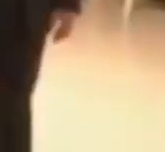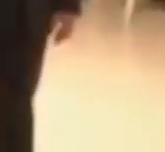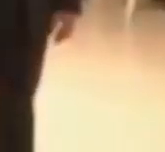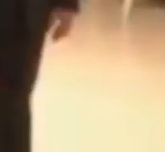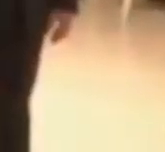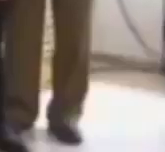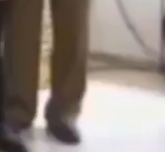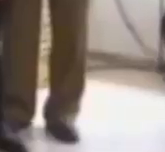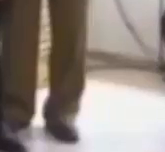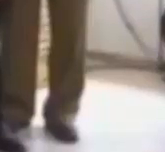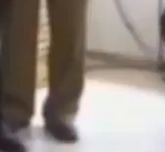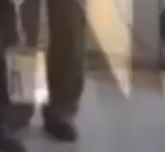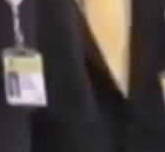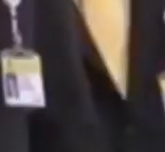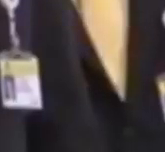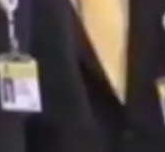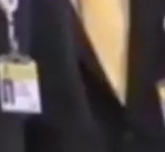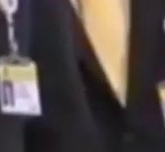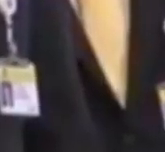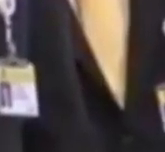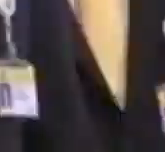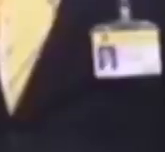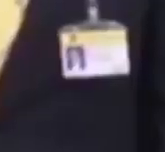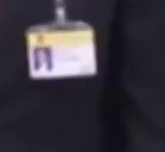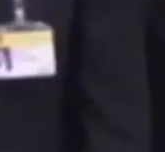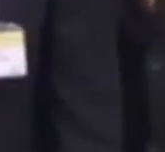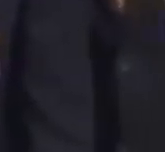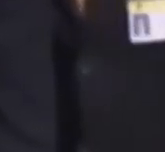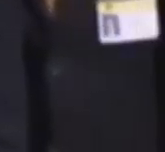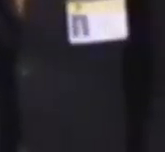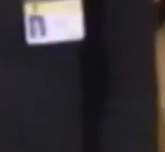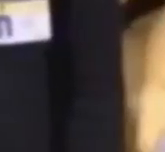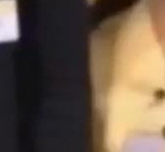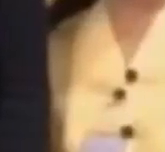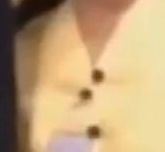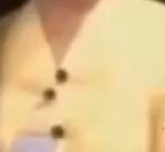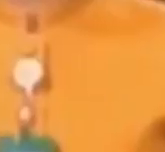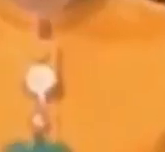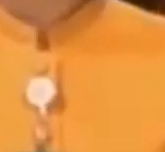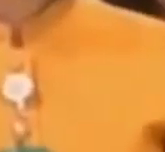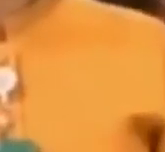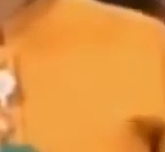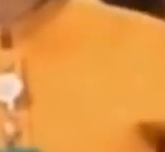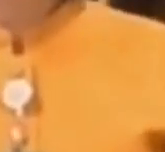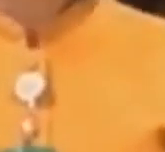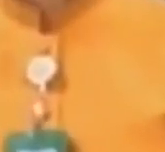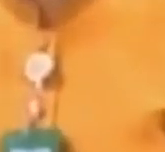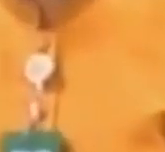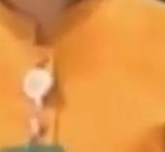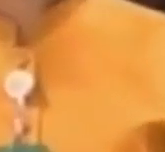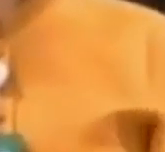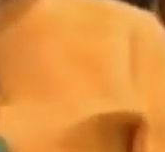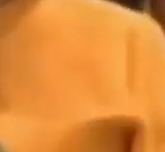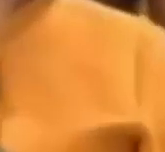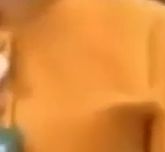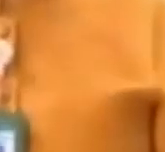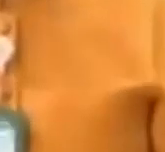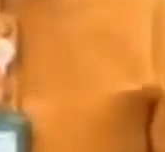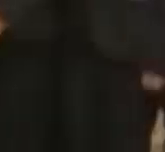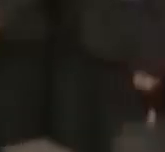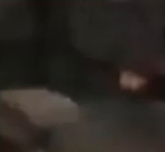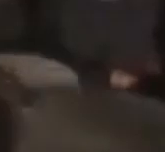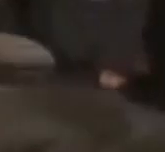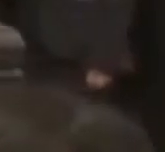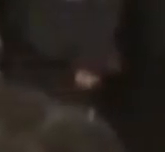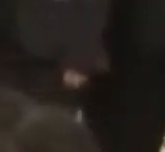างเป็นทางการซึ่งเป็นกำหนดครบ150วันภายหลังพระราชบัญญัติประกอบรัฐธรรมนูญว่าด้วยการเลือกตั้งส.ส.มีผ